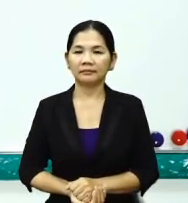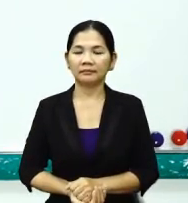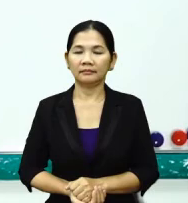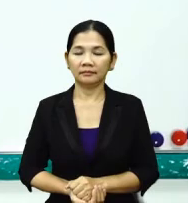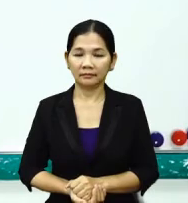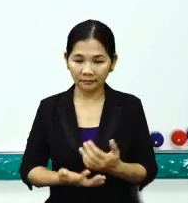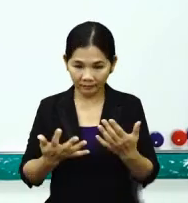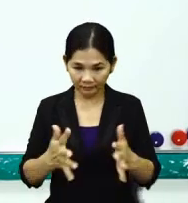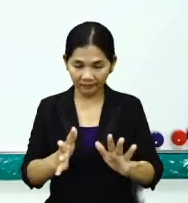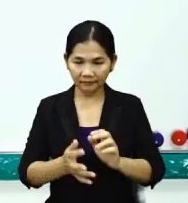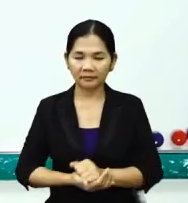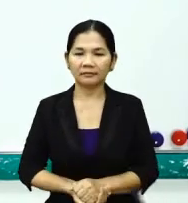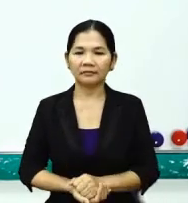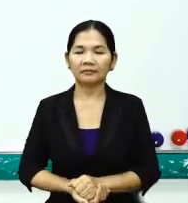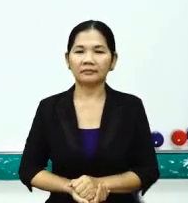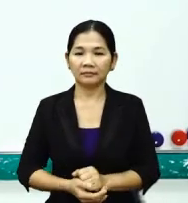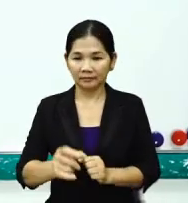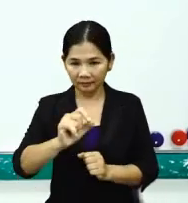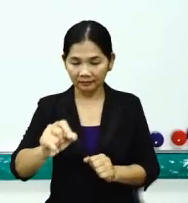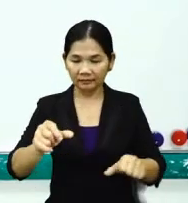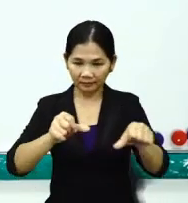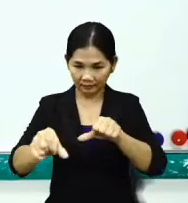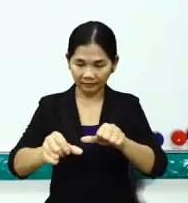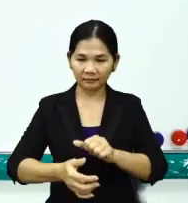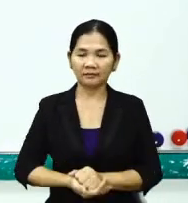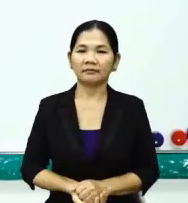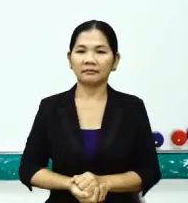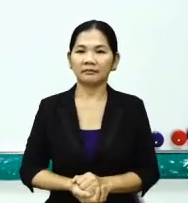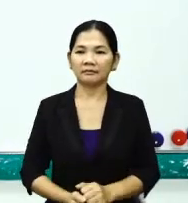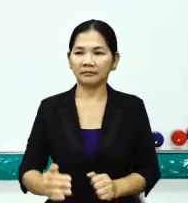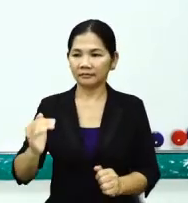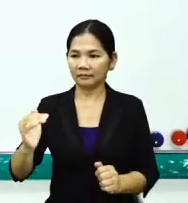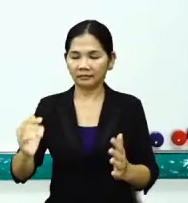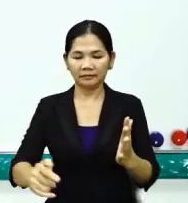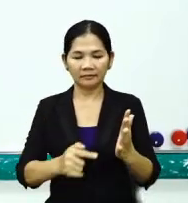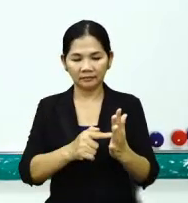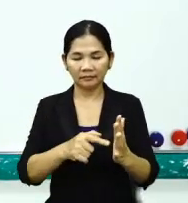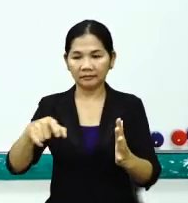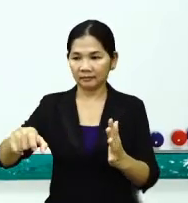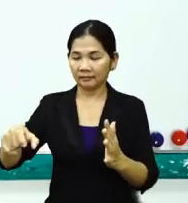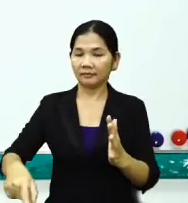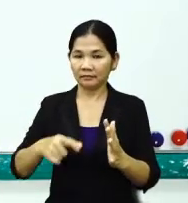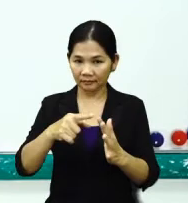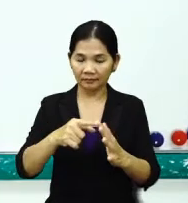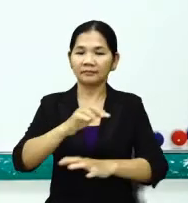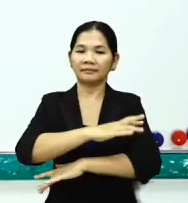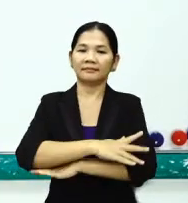rồi nè con chà sẽ xếp bằng tỏ sổ phí tùm nì